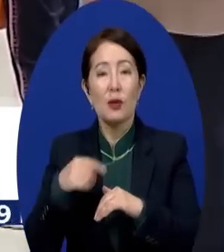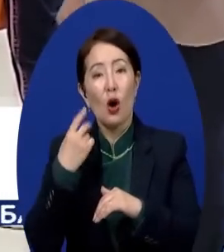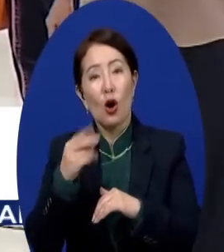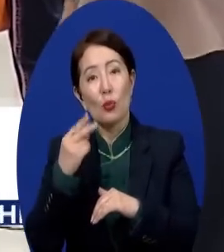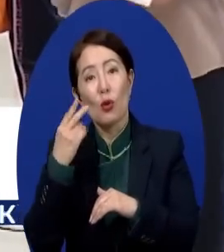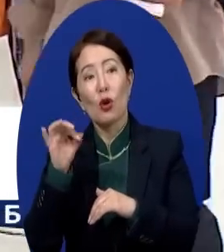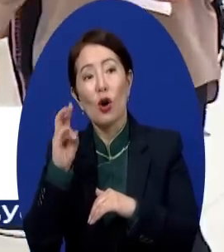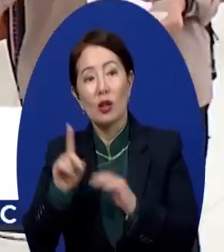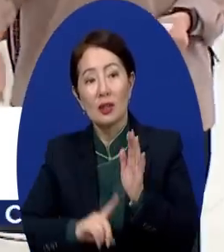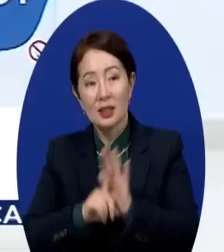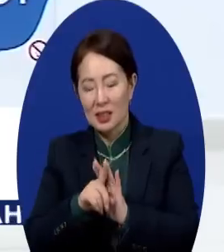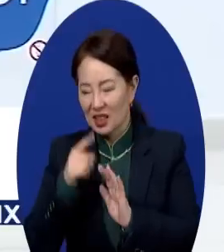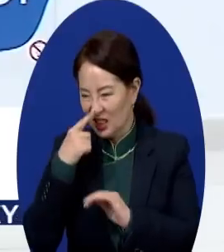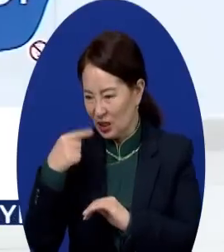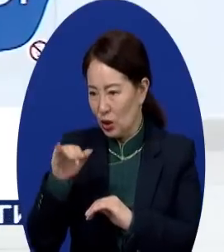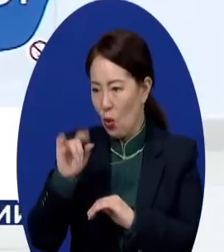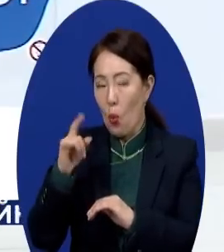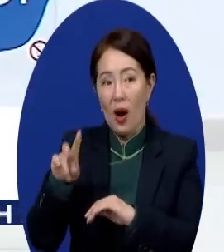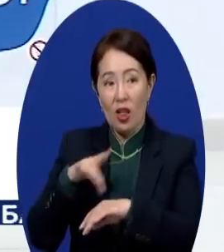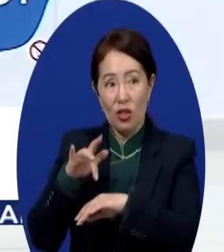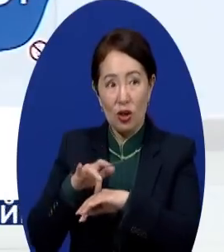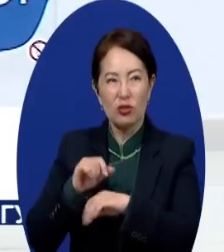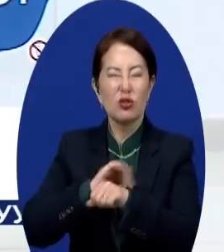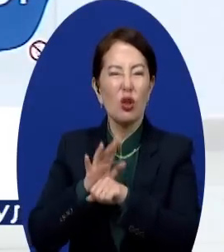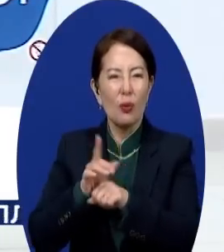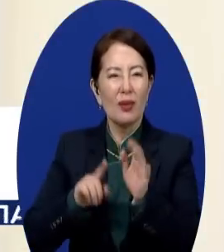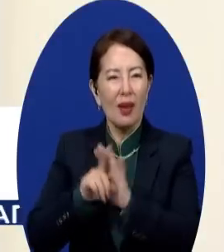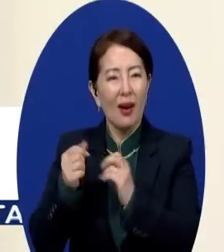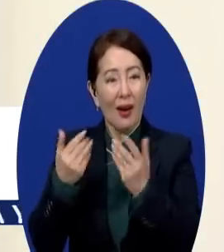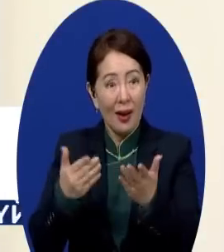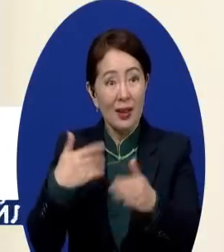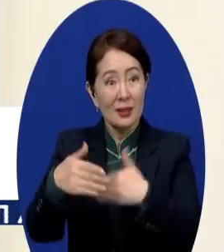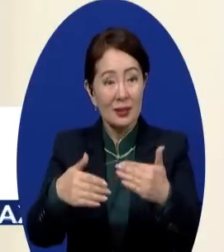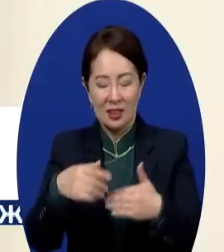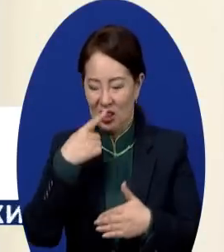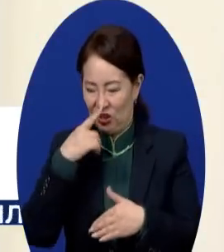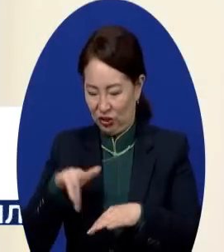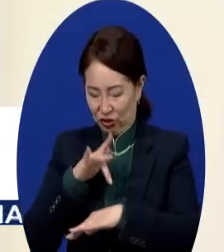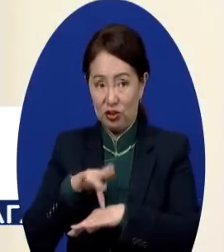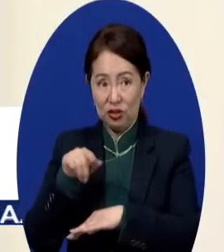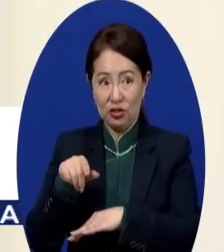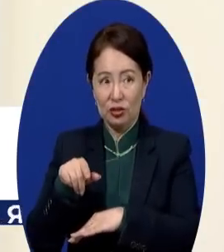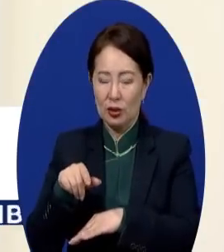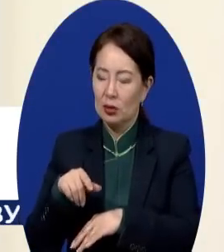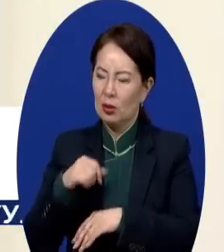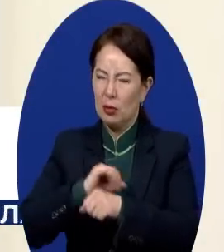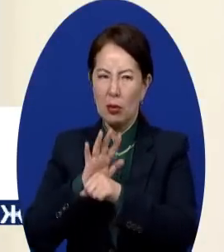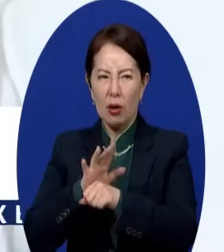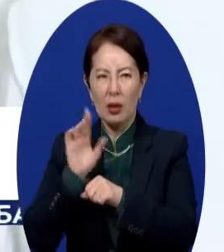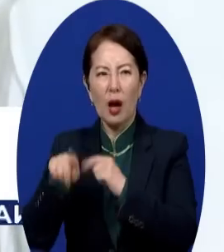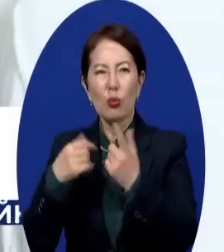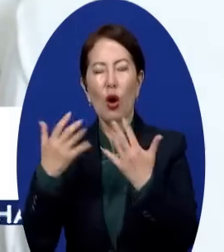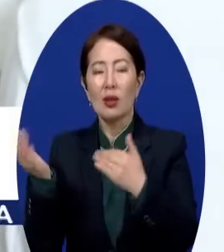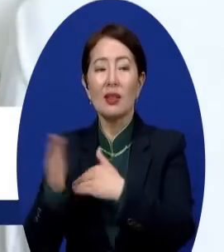2020 оны ихэр Хятадын Ухаан хотод цар тахлын анхны тохиолдол бүртгэгдснээс хойш Хятадын хотууд дундаас цар тахлаар хамгийн олон хүн нас